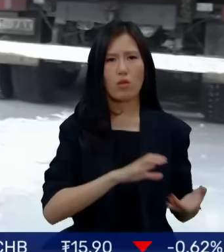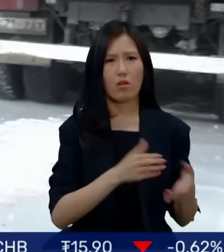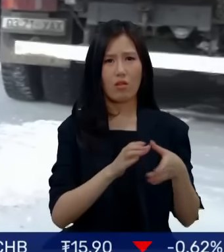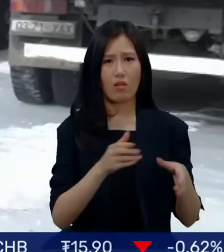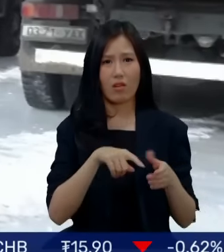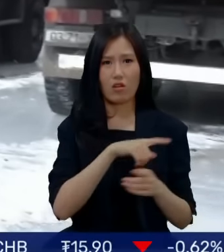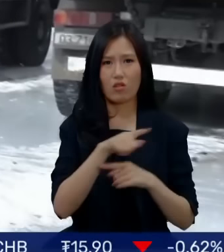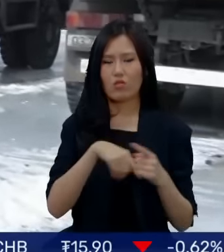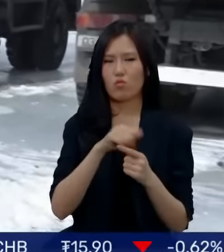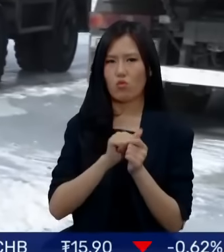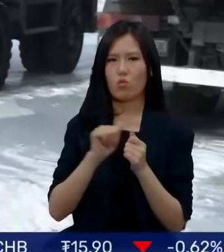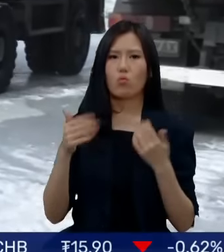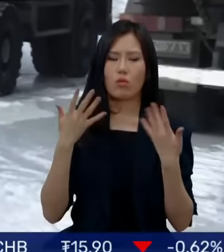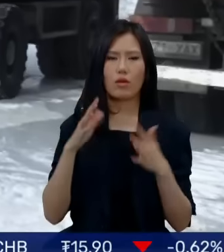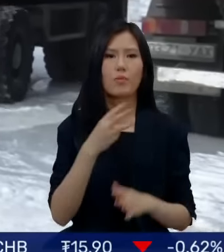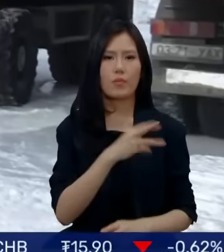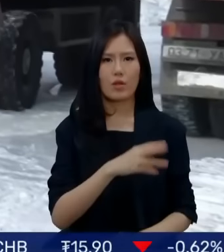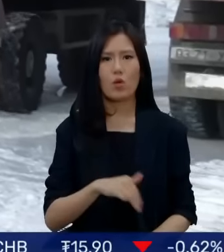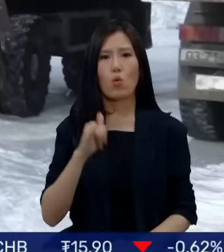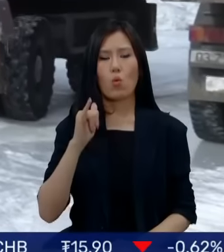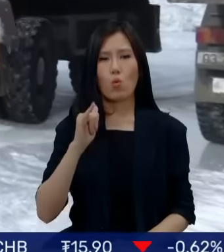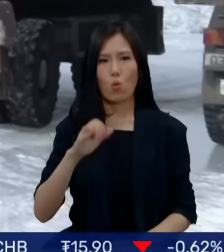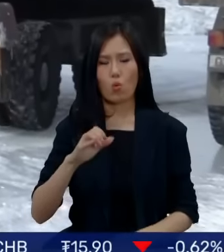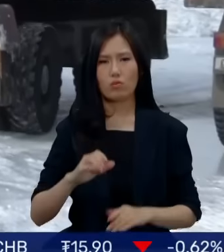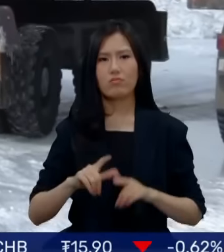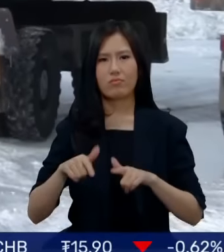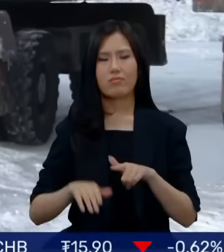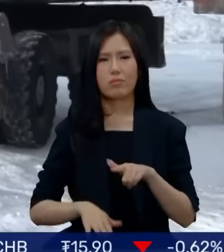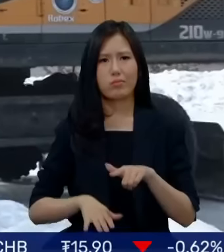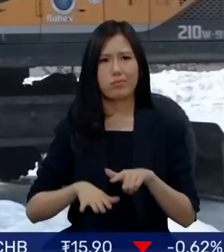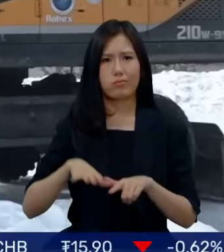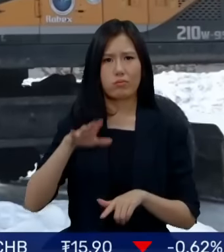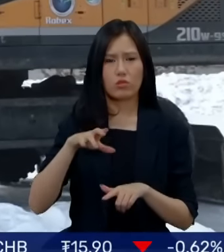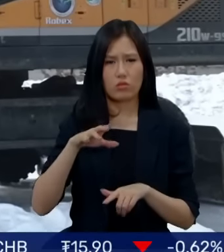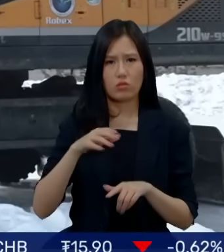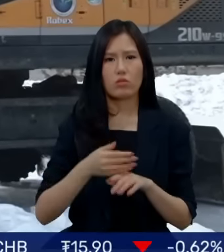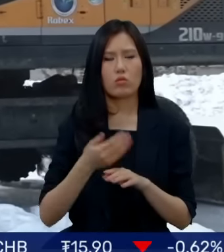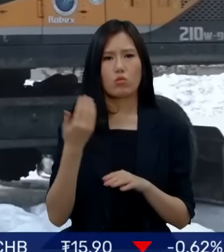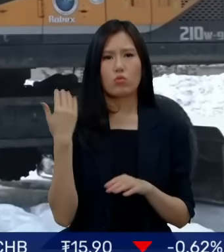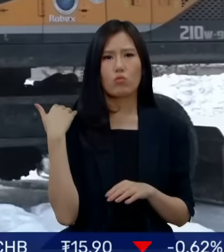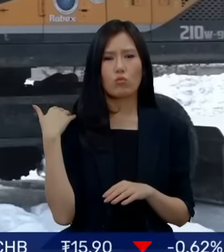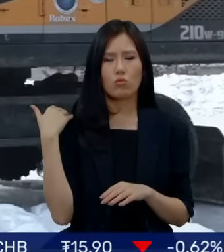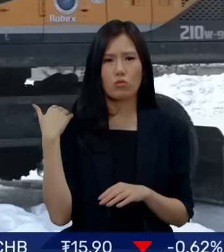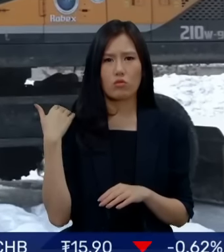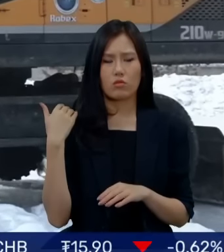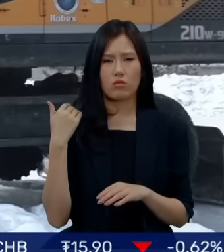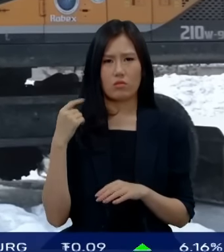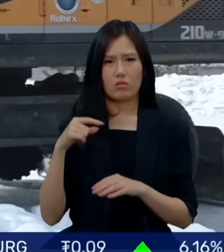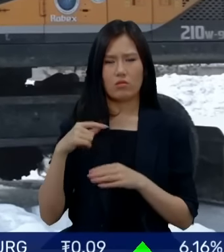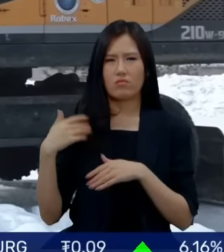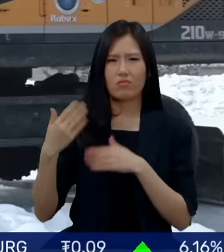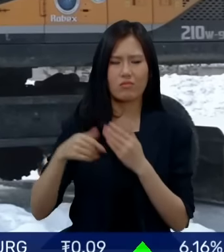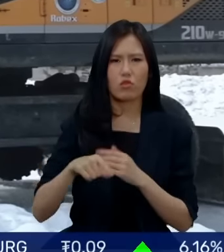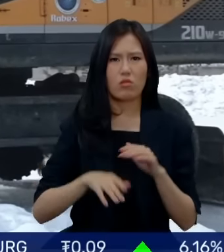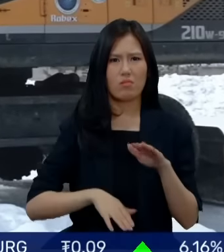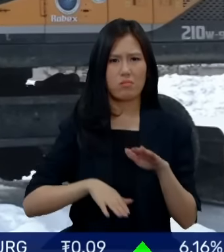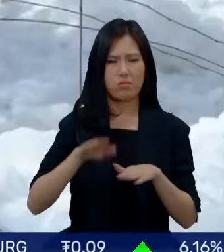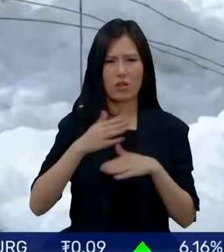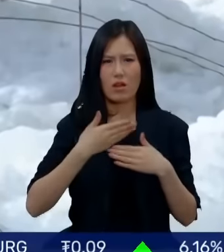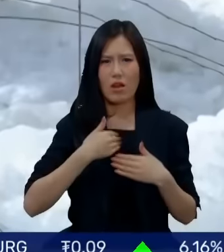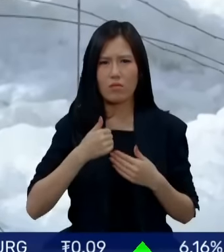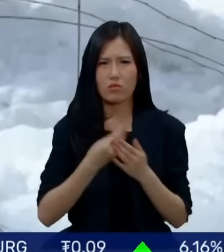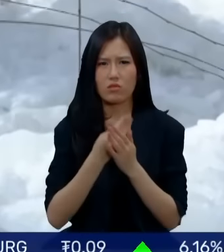хаа. Хөрсний ус нэмэгдэхийн хэрээр өвлөн ямар болдгийг гамшигын шар түвшин тогтоох дээр тулсан халиа тошин үүссэн нөхцөл байдлаас харж байна.